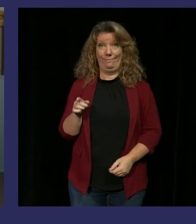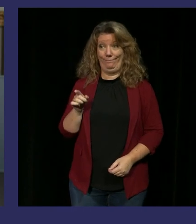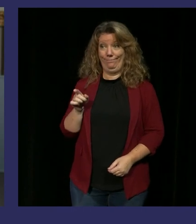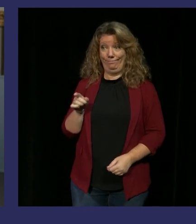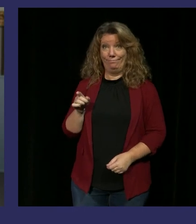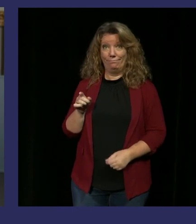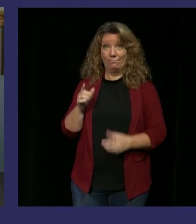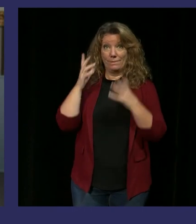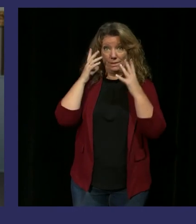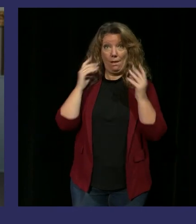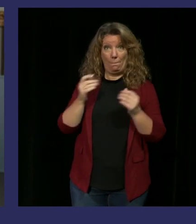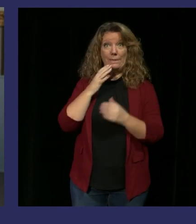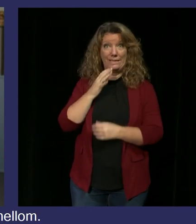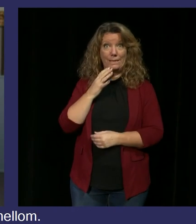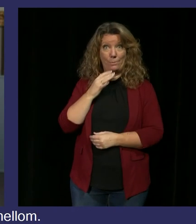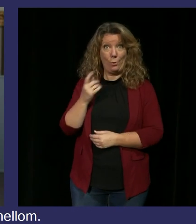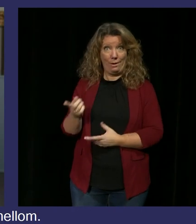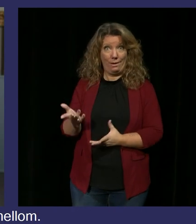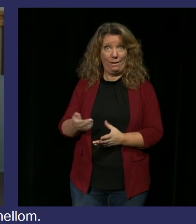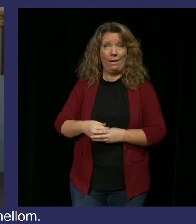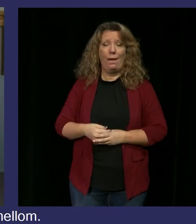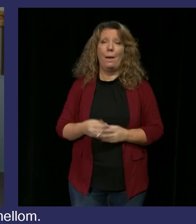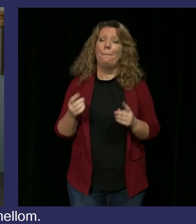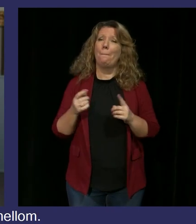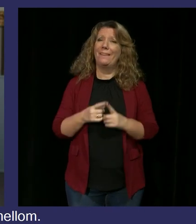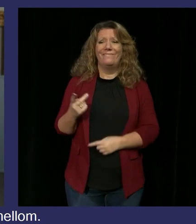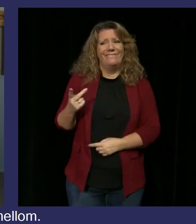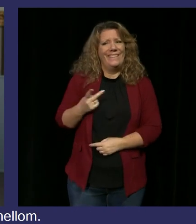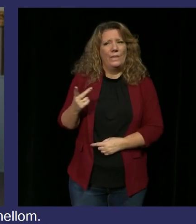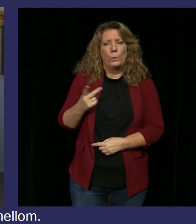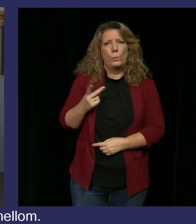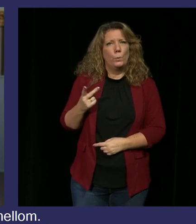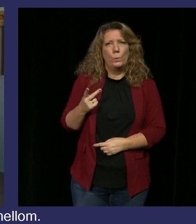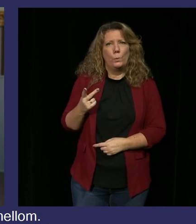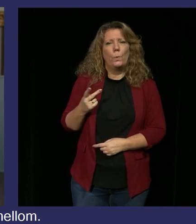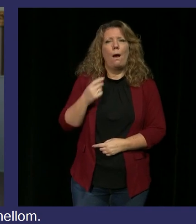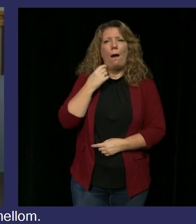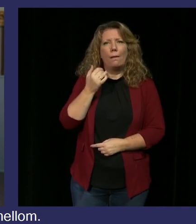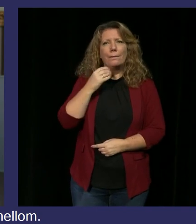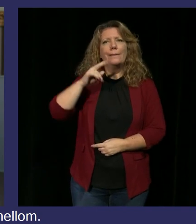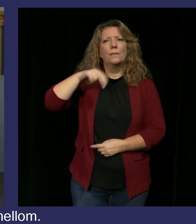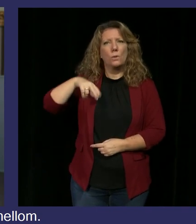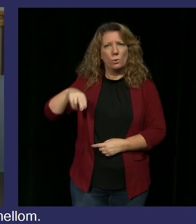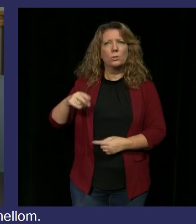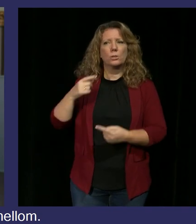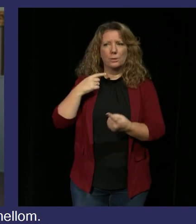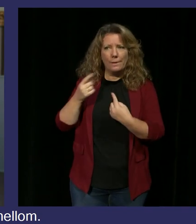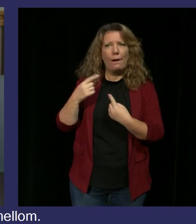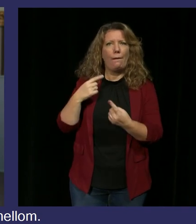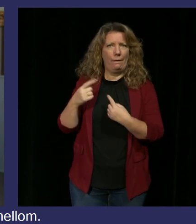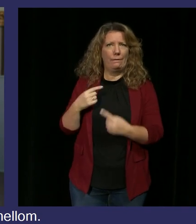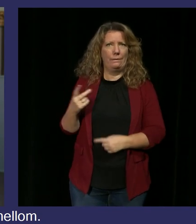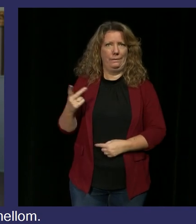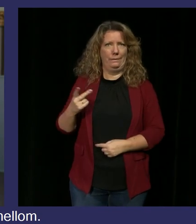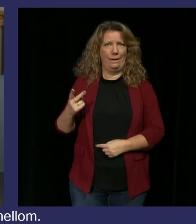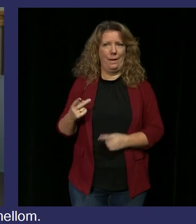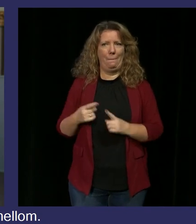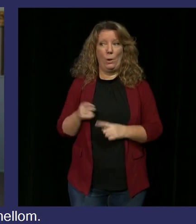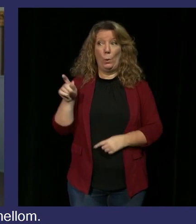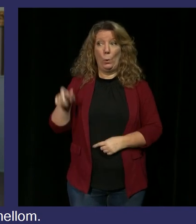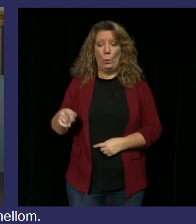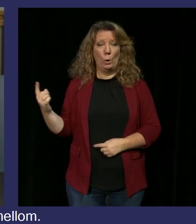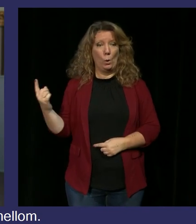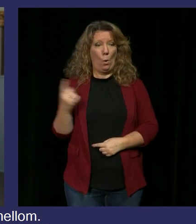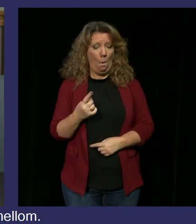er samiskspråklig. Men vi to snakket norsk oss imellom. Men der fersket hun meg